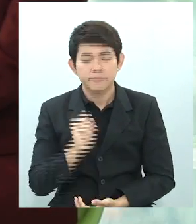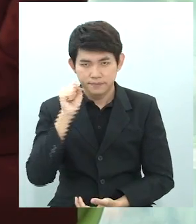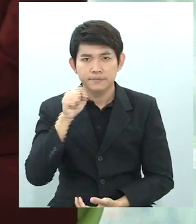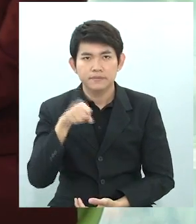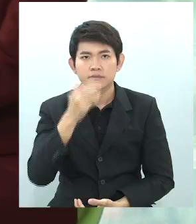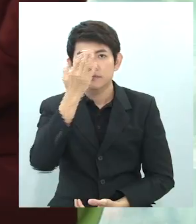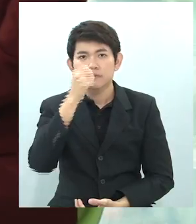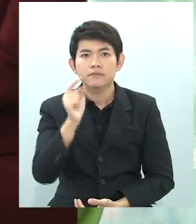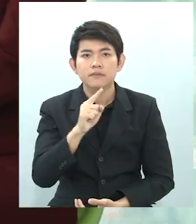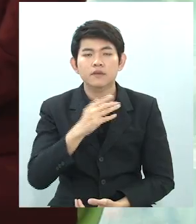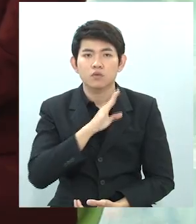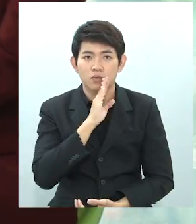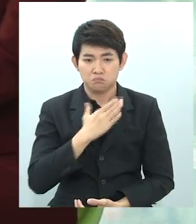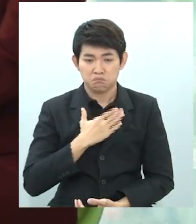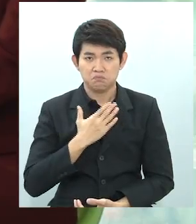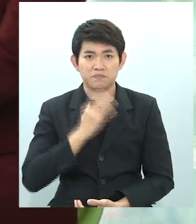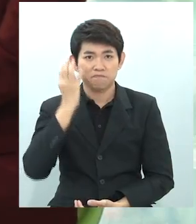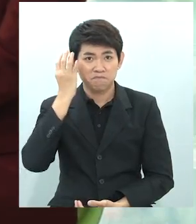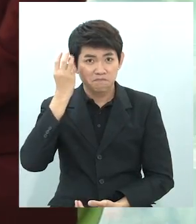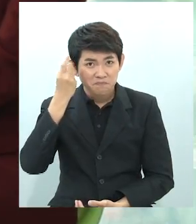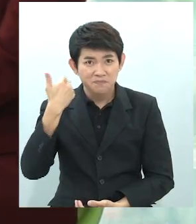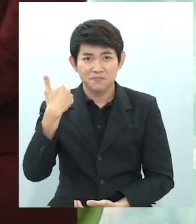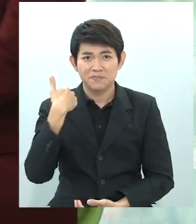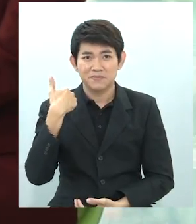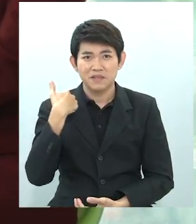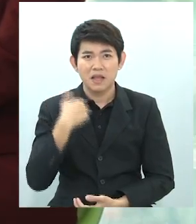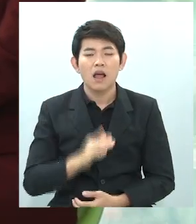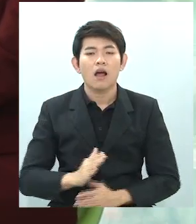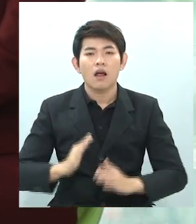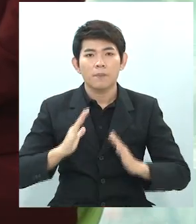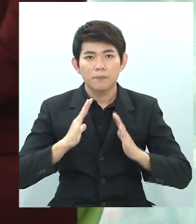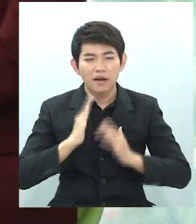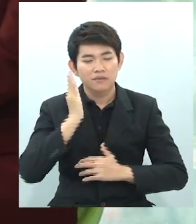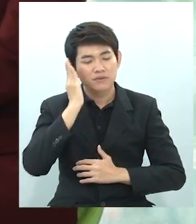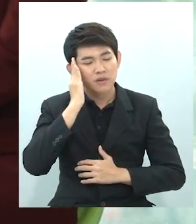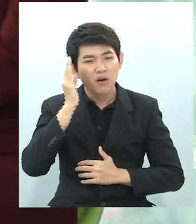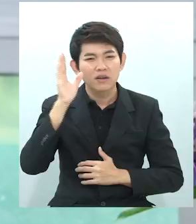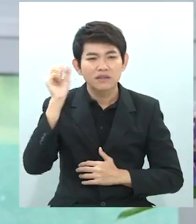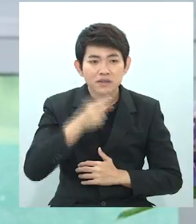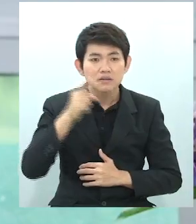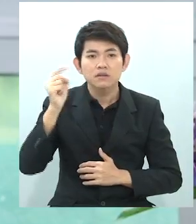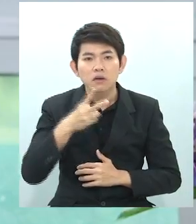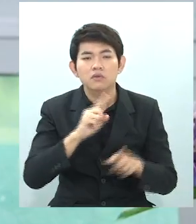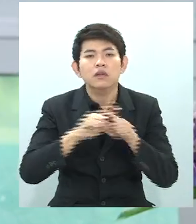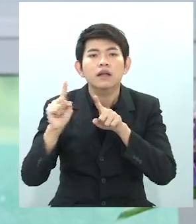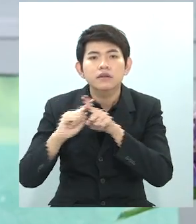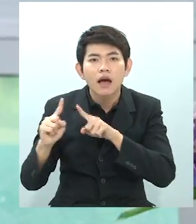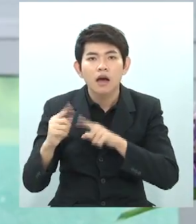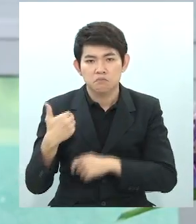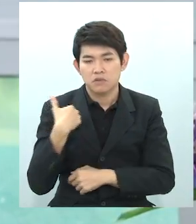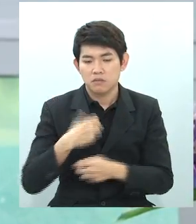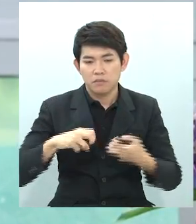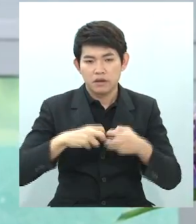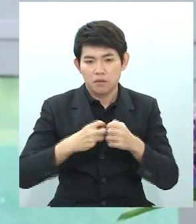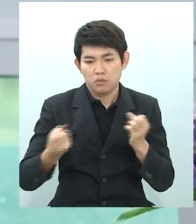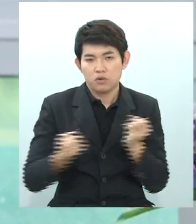ที่เรามีความเครียดหรือการที่เรามีการไม่มีการพักผ่อนหรือนอนดึกอะไรเงี้ยนะคะก็มีอาจจะมีการส่งผลกับฮอร์โมนในร่